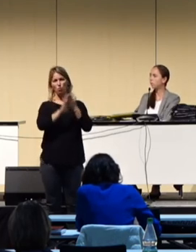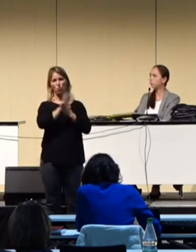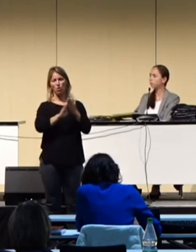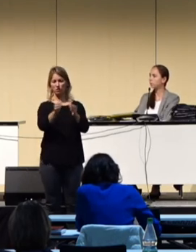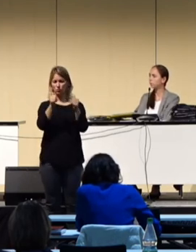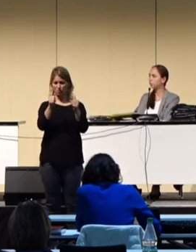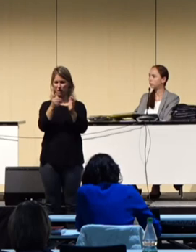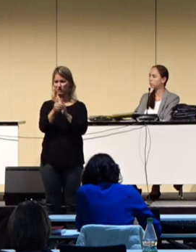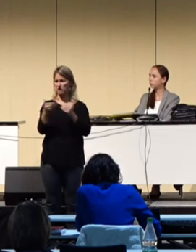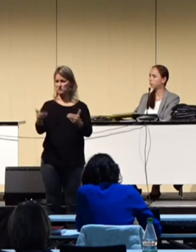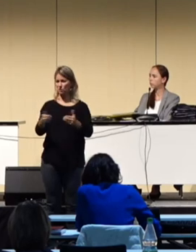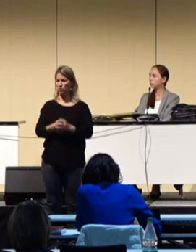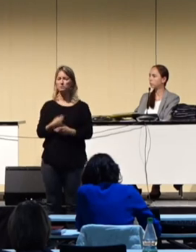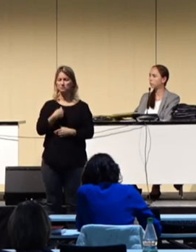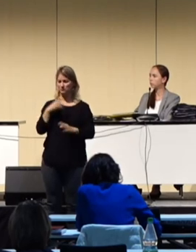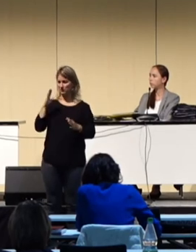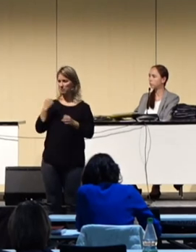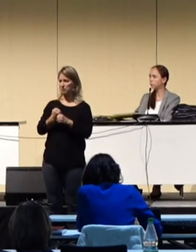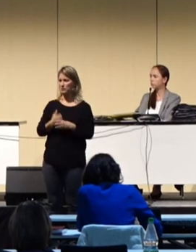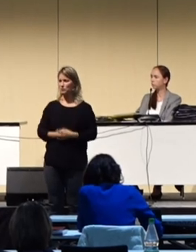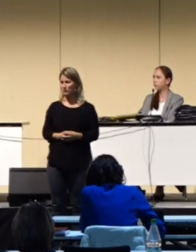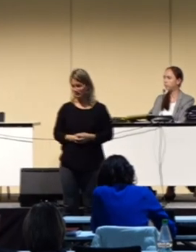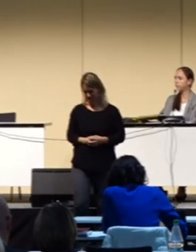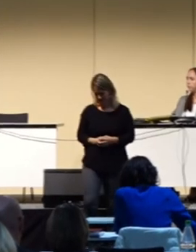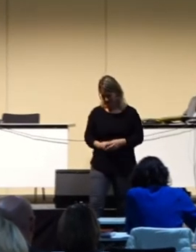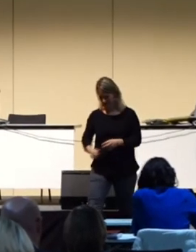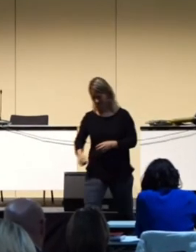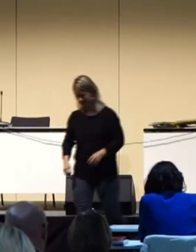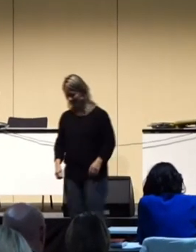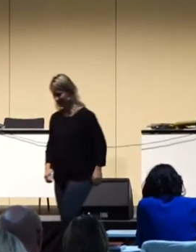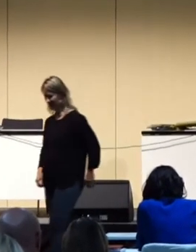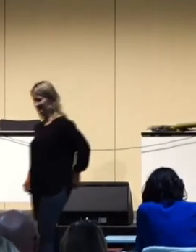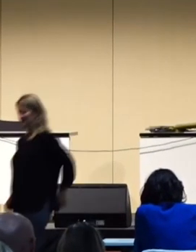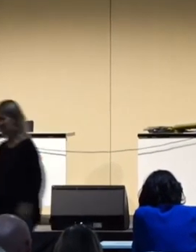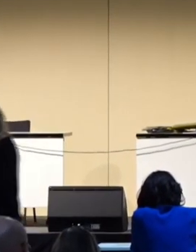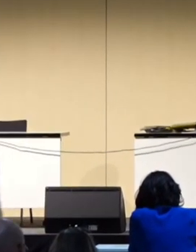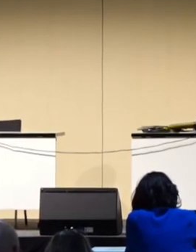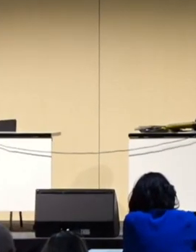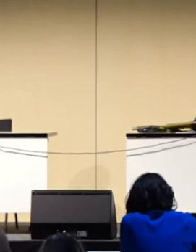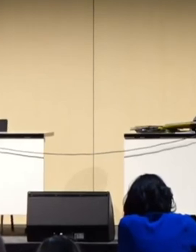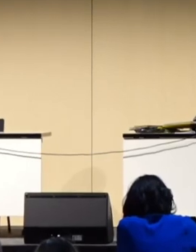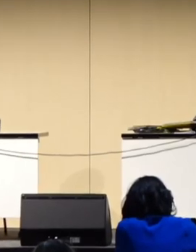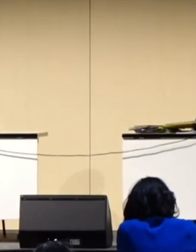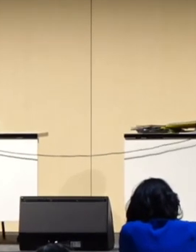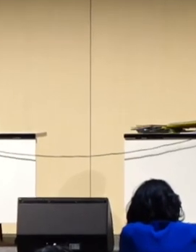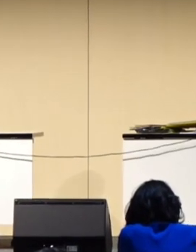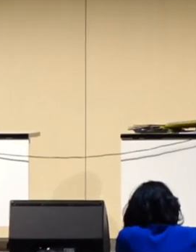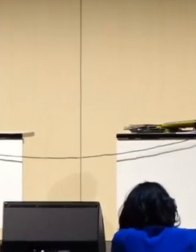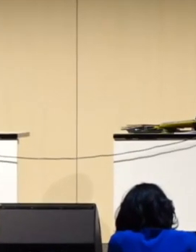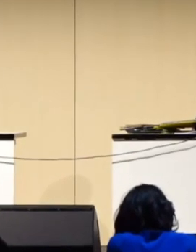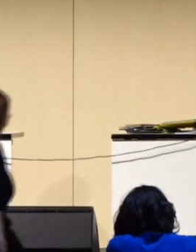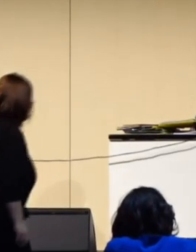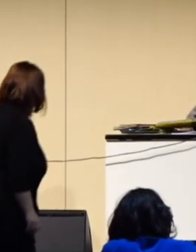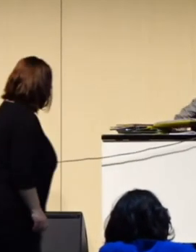so. Machen wir. So, damit kommen wir als Nächstes zu den Freien Wählern. Herr Genschmann.